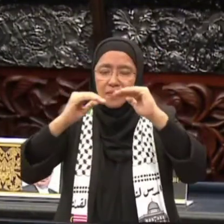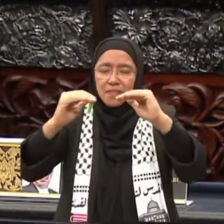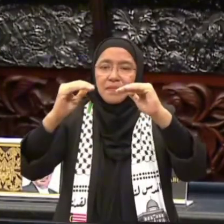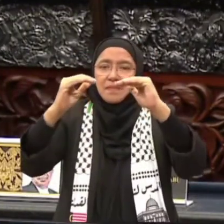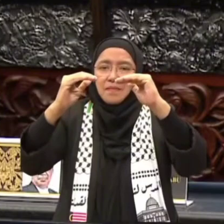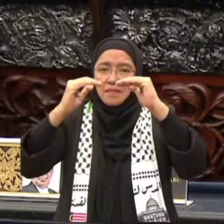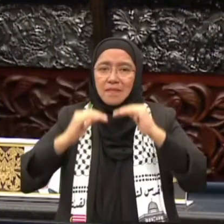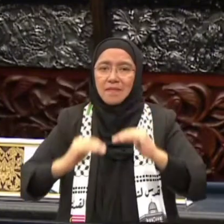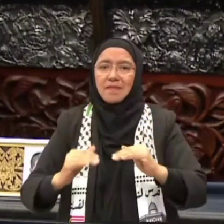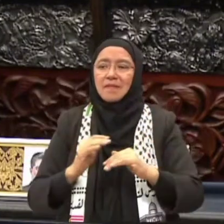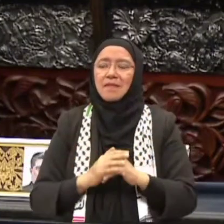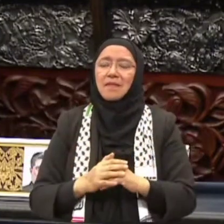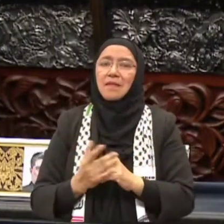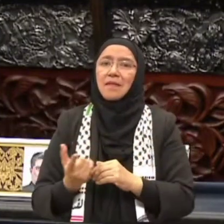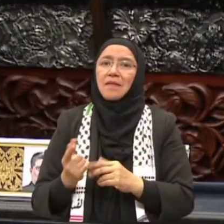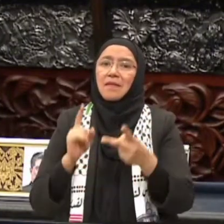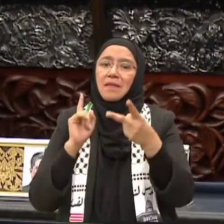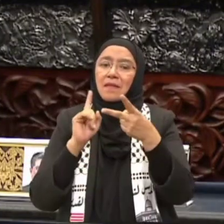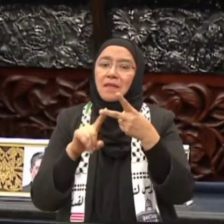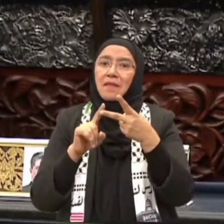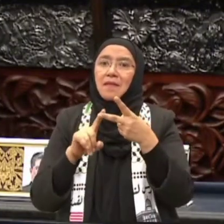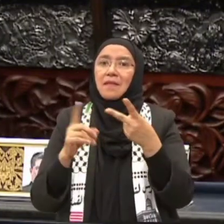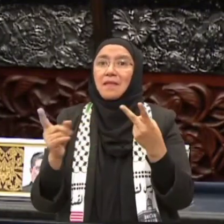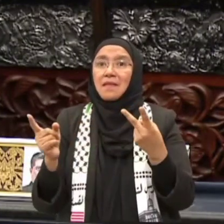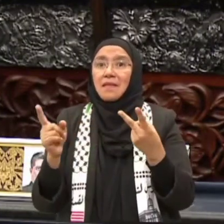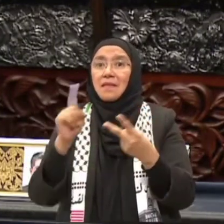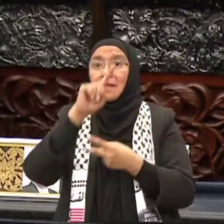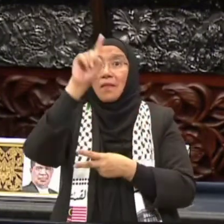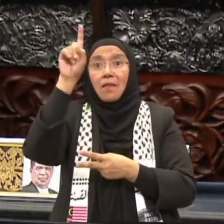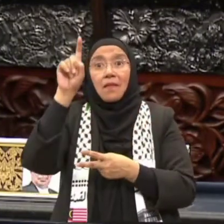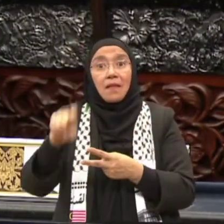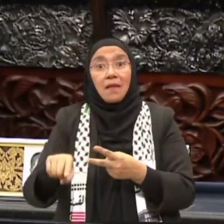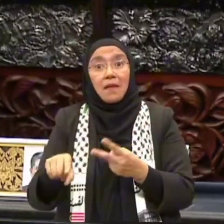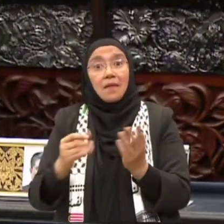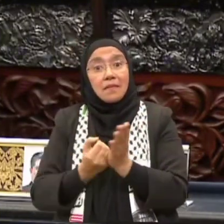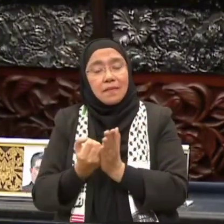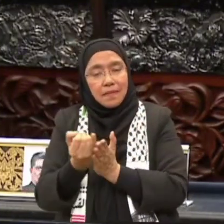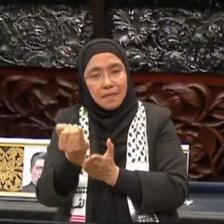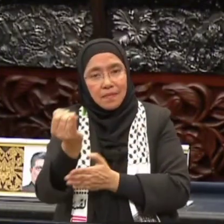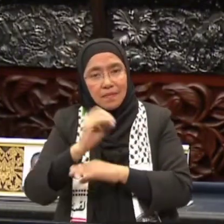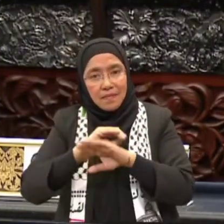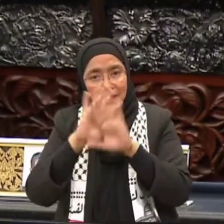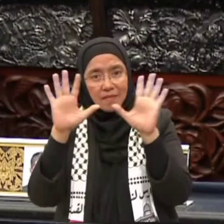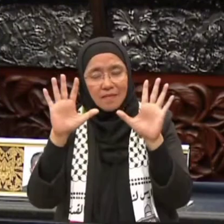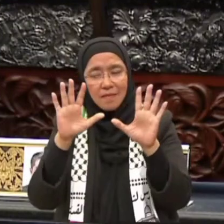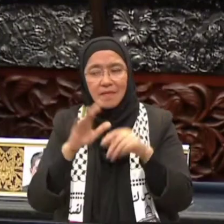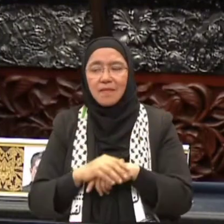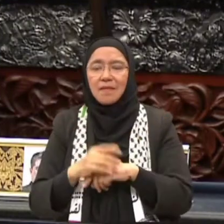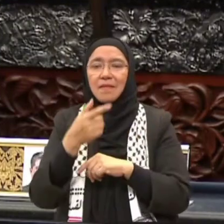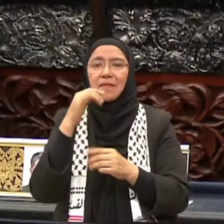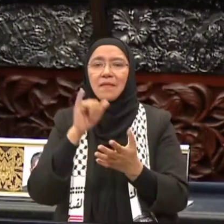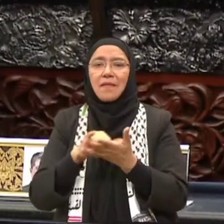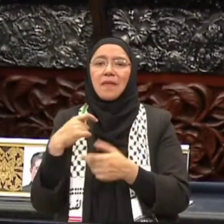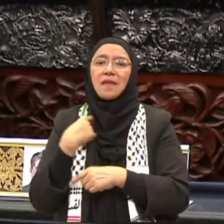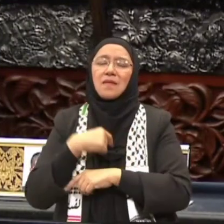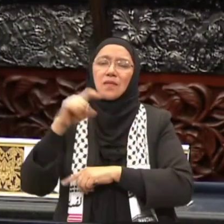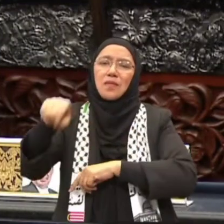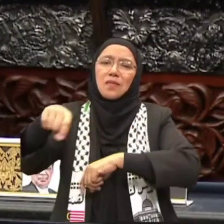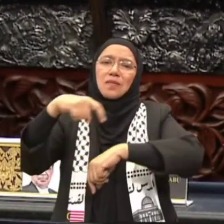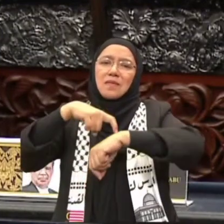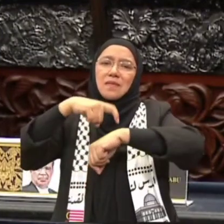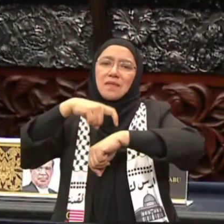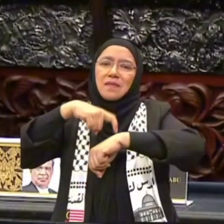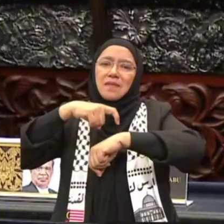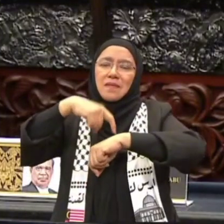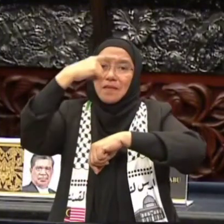mengenai ketelusan. Sebab itu kita tumpukan masa untuk bangunkan PADU dengan